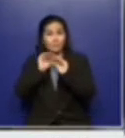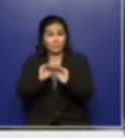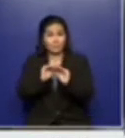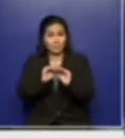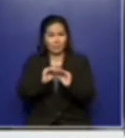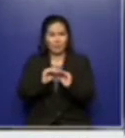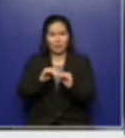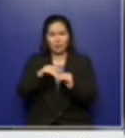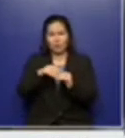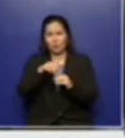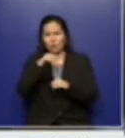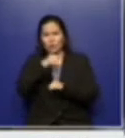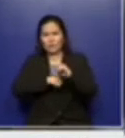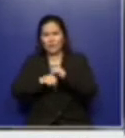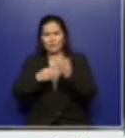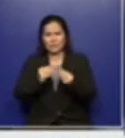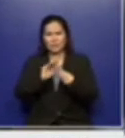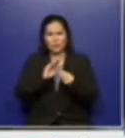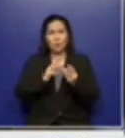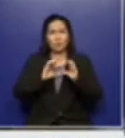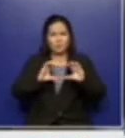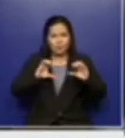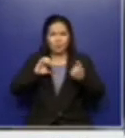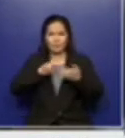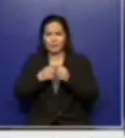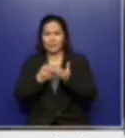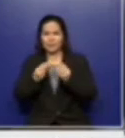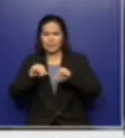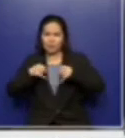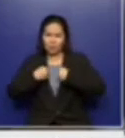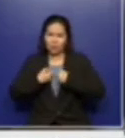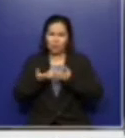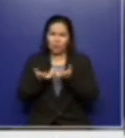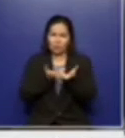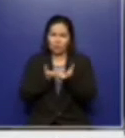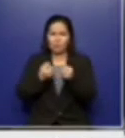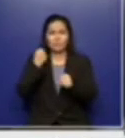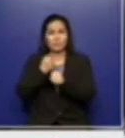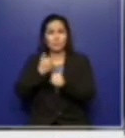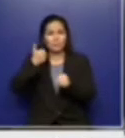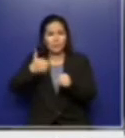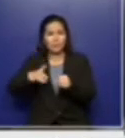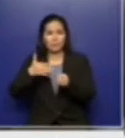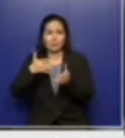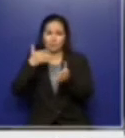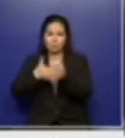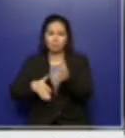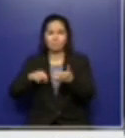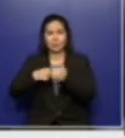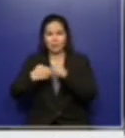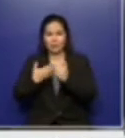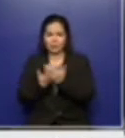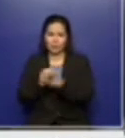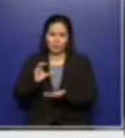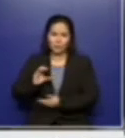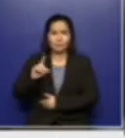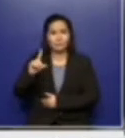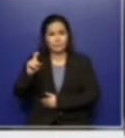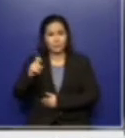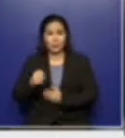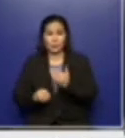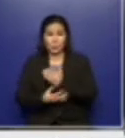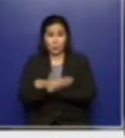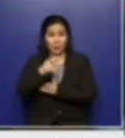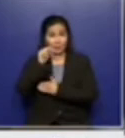ติดปัญหาในเรื่องที่ดินของรัฐต่างๆก็ทำไม่ได้นะครับทำให้ลงทุนไม่ได้โอกาสที่เราจะ